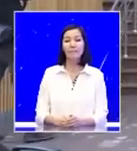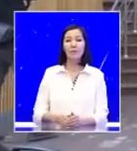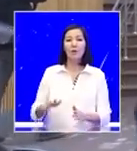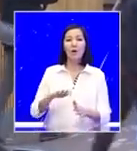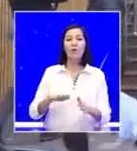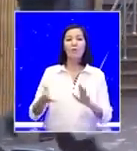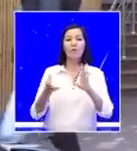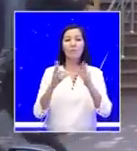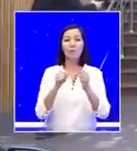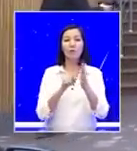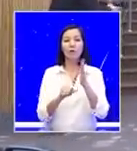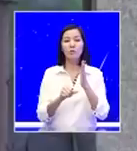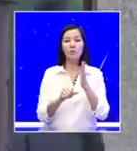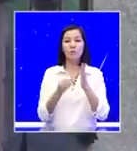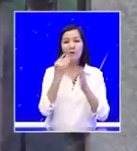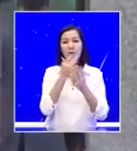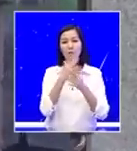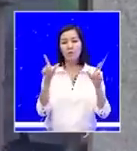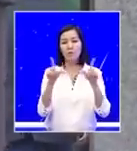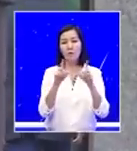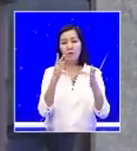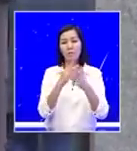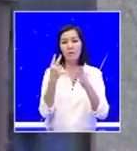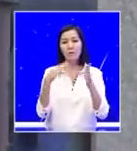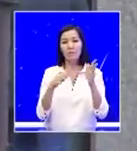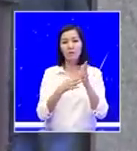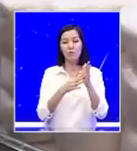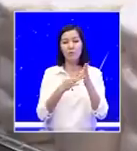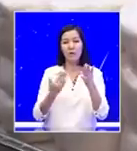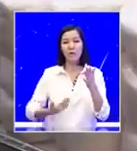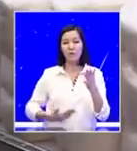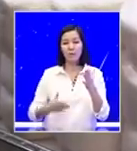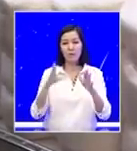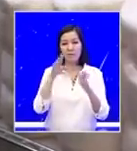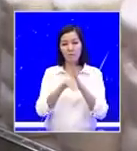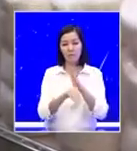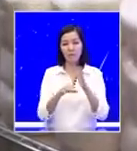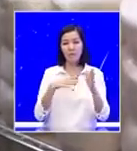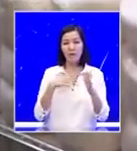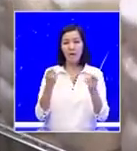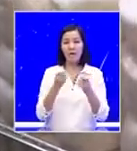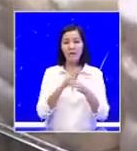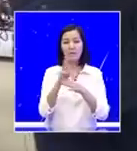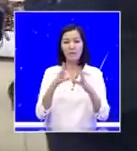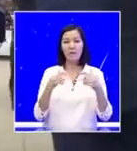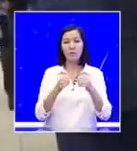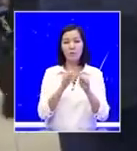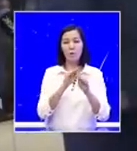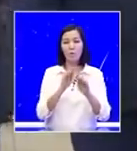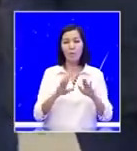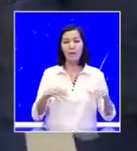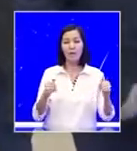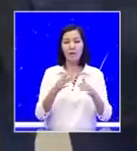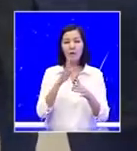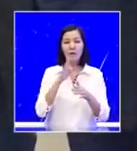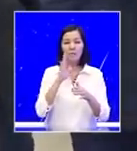бойынша жалпы 600-ден аса азық-түлік дүкені бар, оның 29-ы әлеуметтік санатта. Яғни аз қамтылған отбасылар мен көп балалы аналар